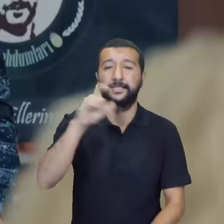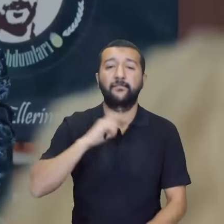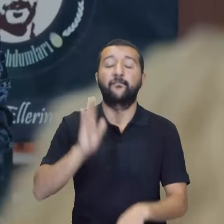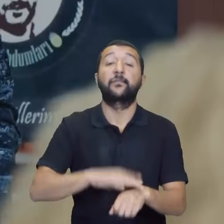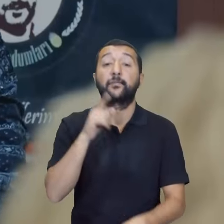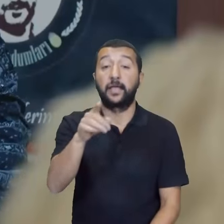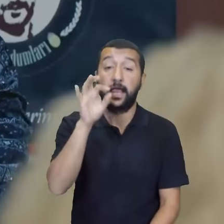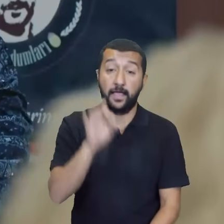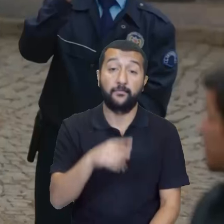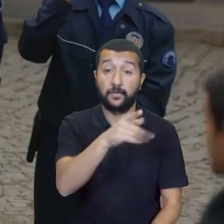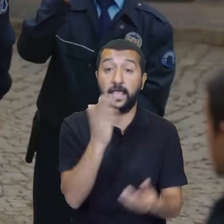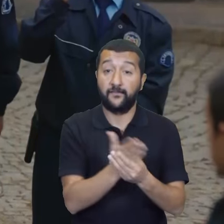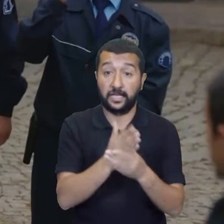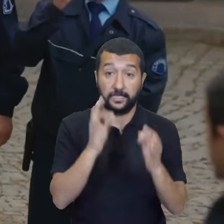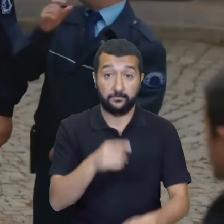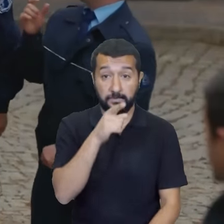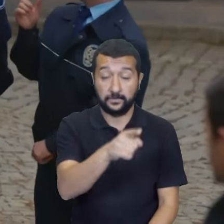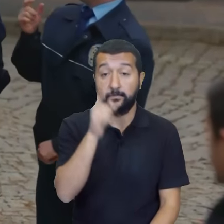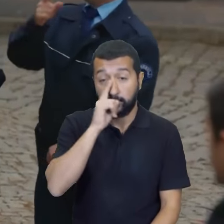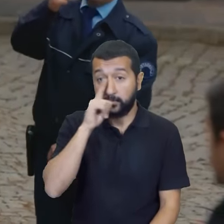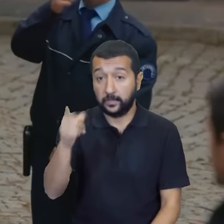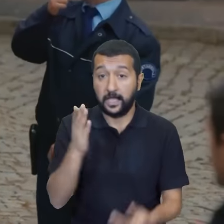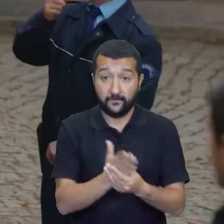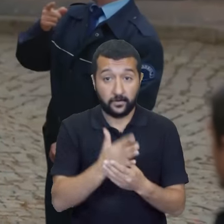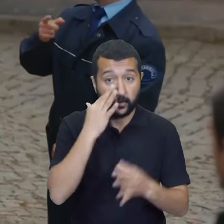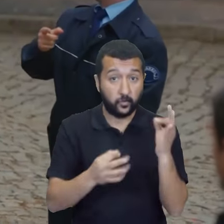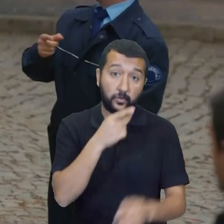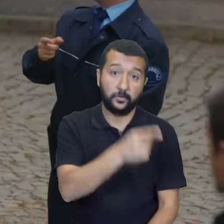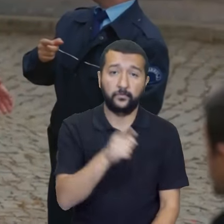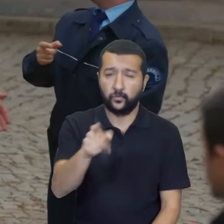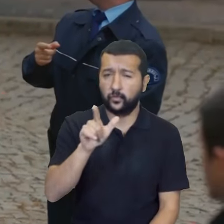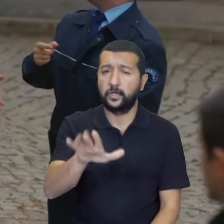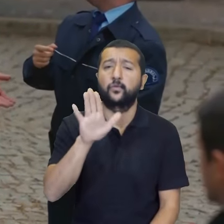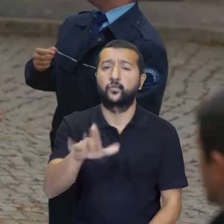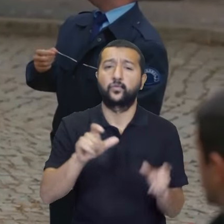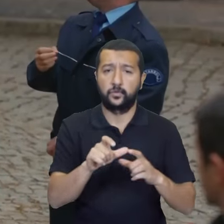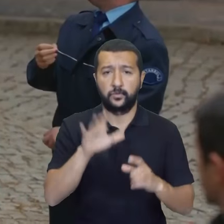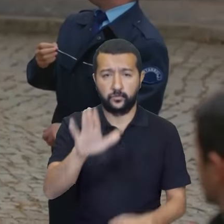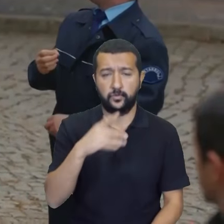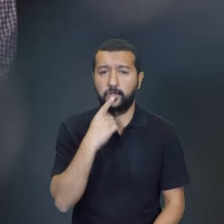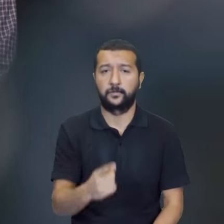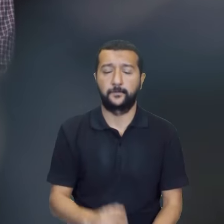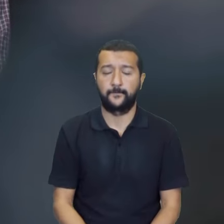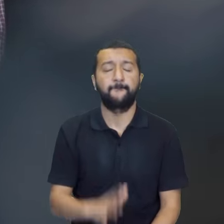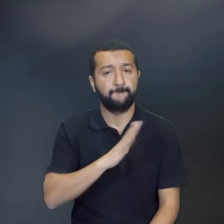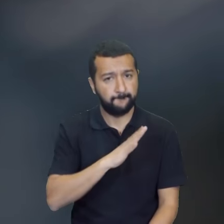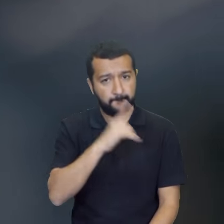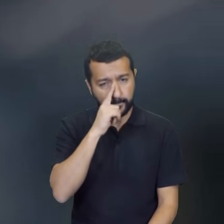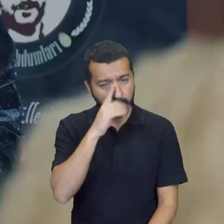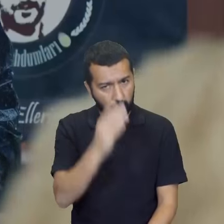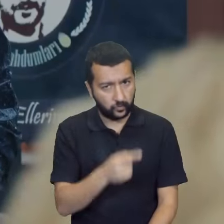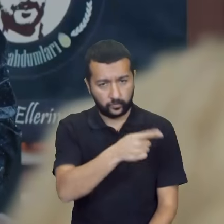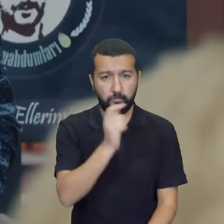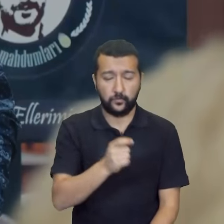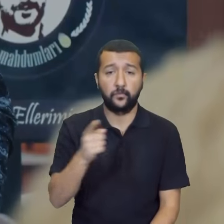be. Evraklarını tam mı senin? Amirim, evraklarını kontrol edelim. Ama gerek yok Süleyman. Var amirim, olmaz